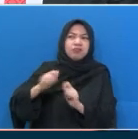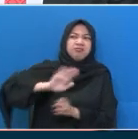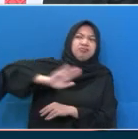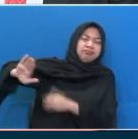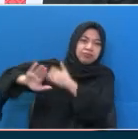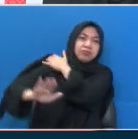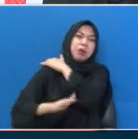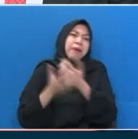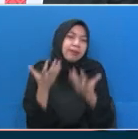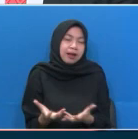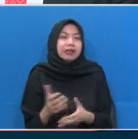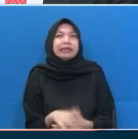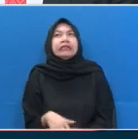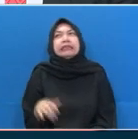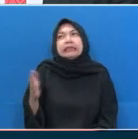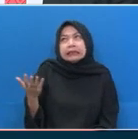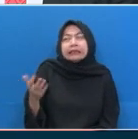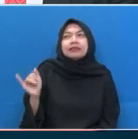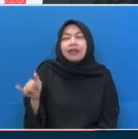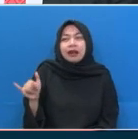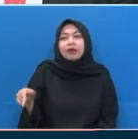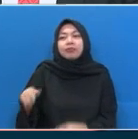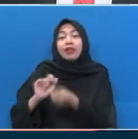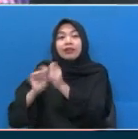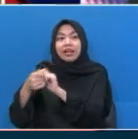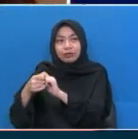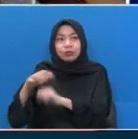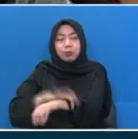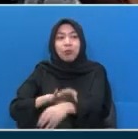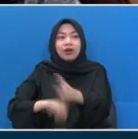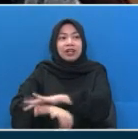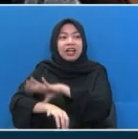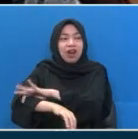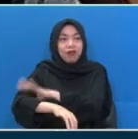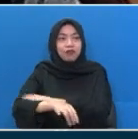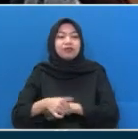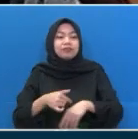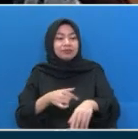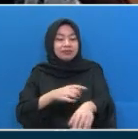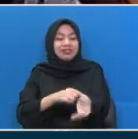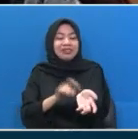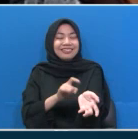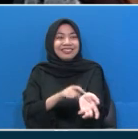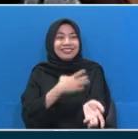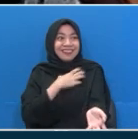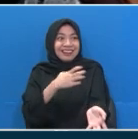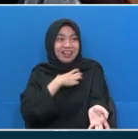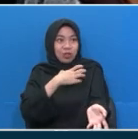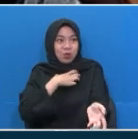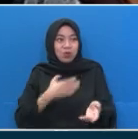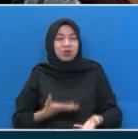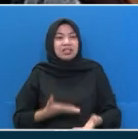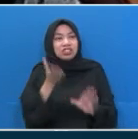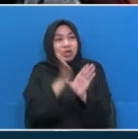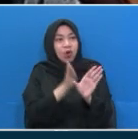jadi memang memang bekerjanya alat ini ya poligas Ini adalah dengan mendeteksi ya apa namanya psikologis